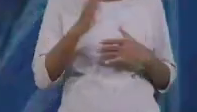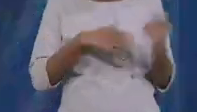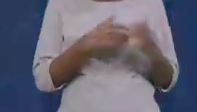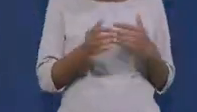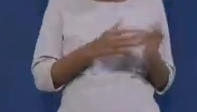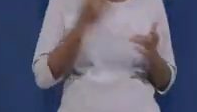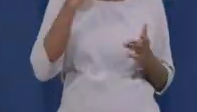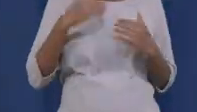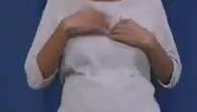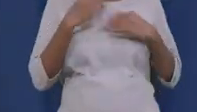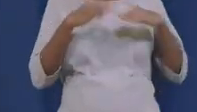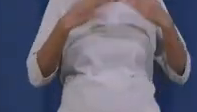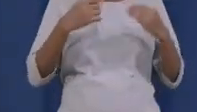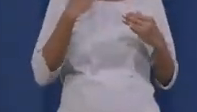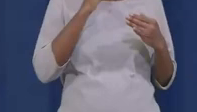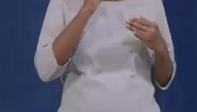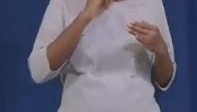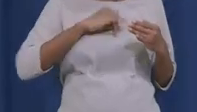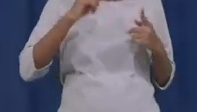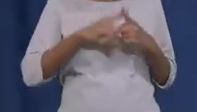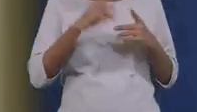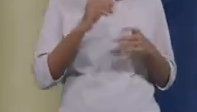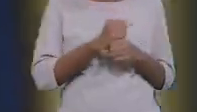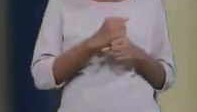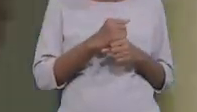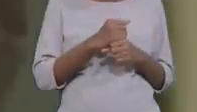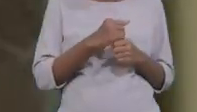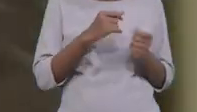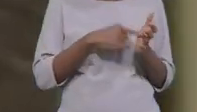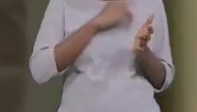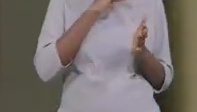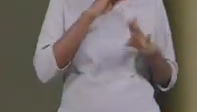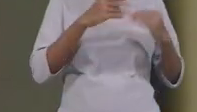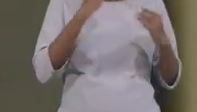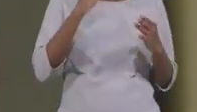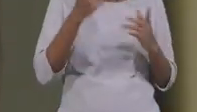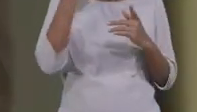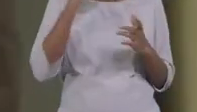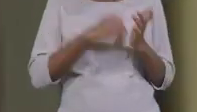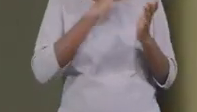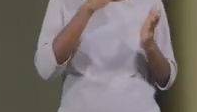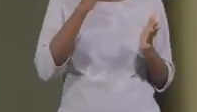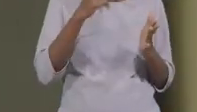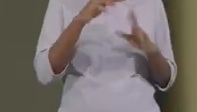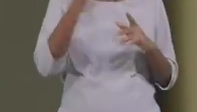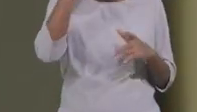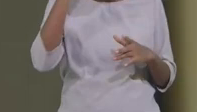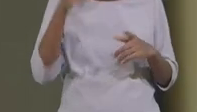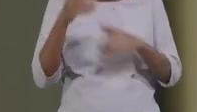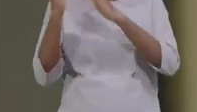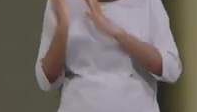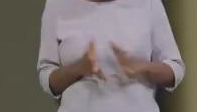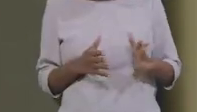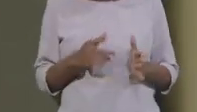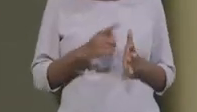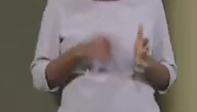qui suis-je pour refuser cela? Non, ça ce n'est pas Dieu qui a donné ça. C'est le diable. Tu abandonnes, tu